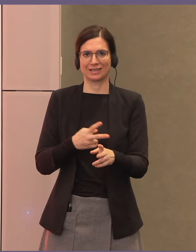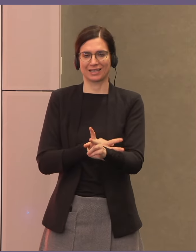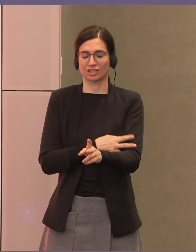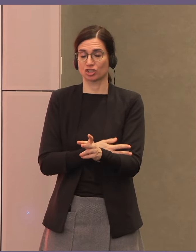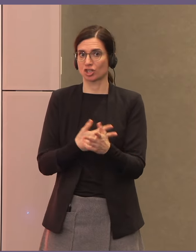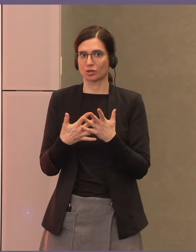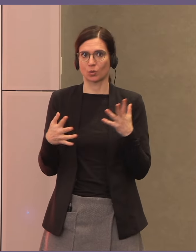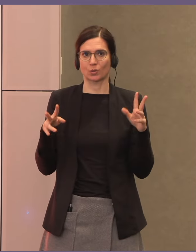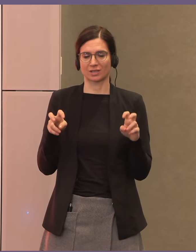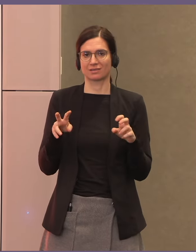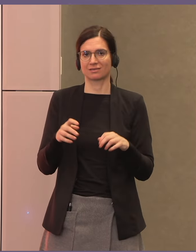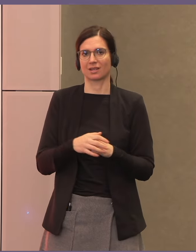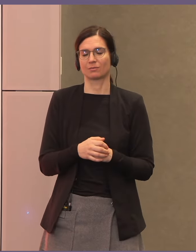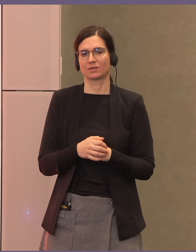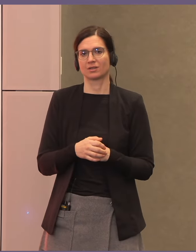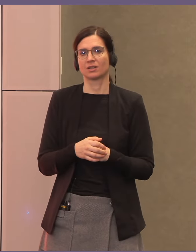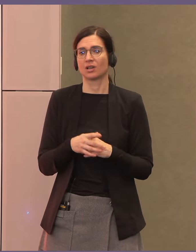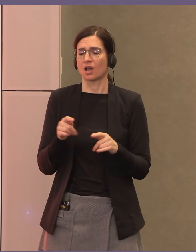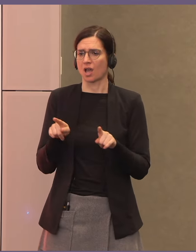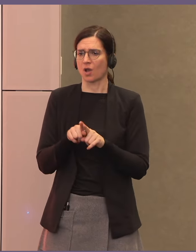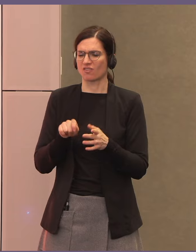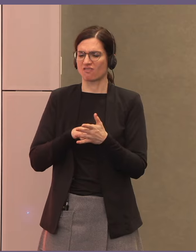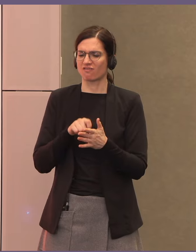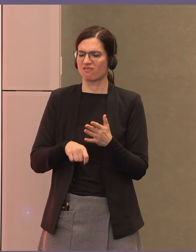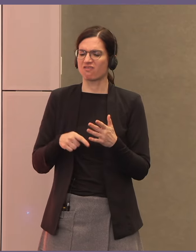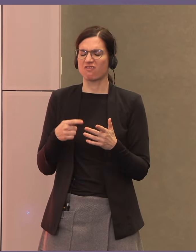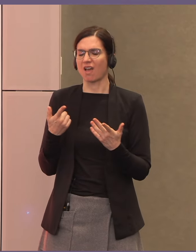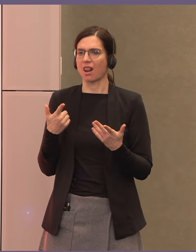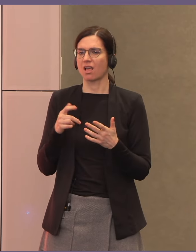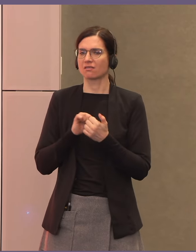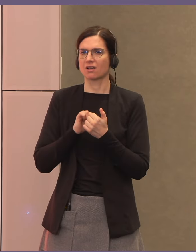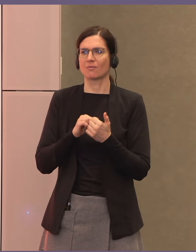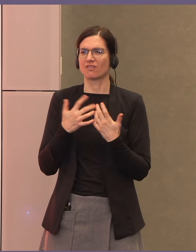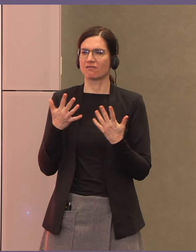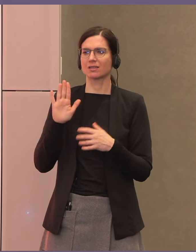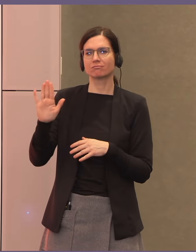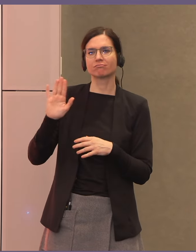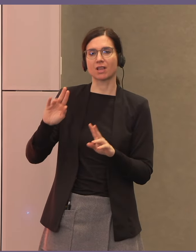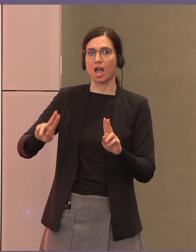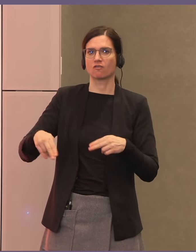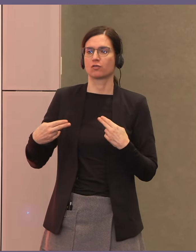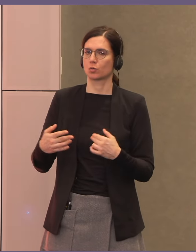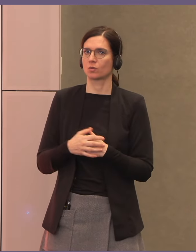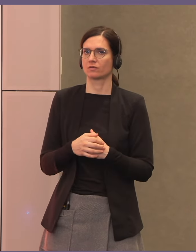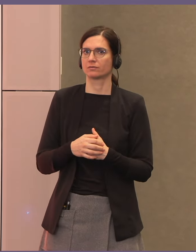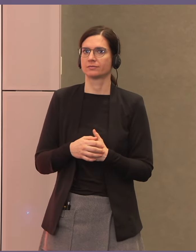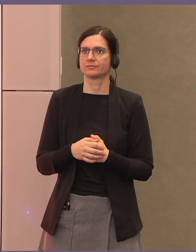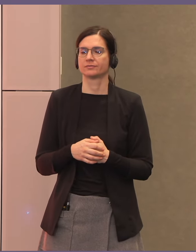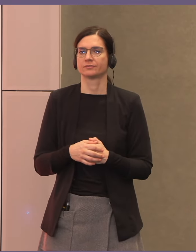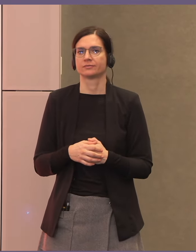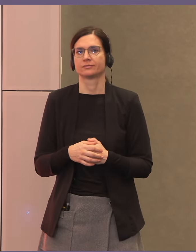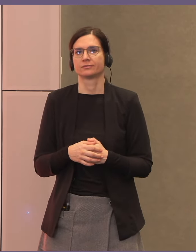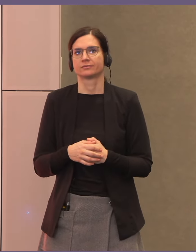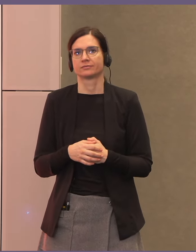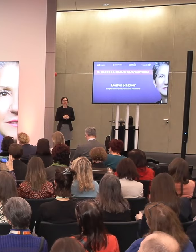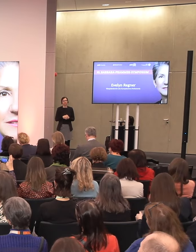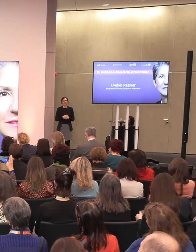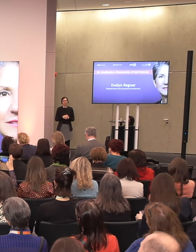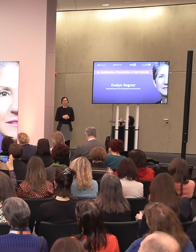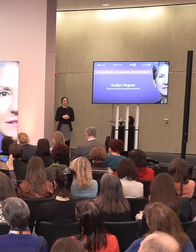ein Thema sind während des Wahlkampfs was ist da so die Klammer und was ist auch dein Appell an die Frauen in Österreich und in Europa